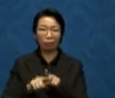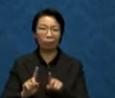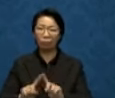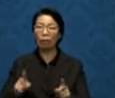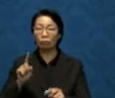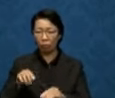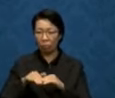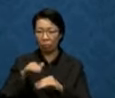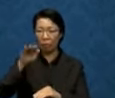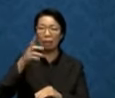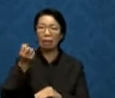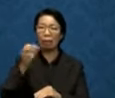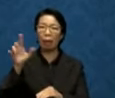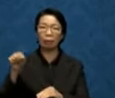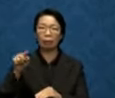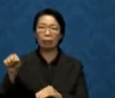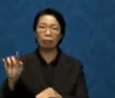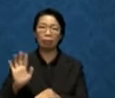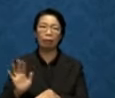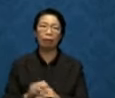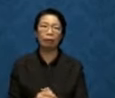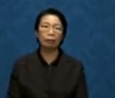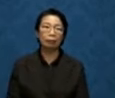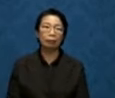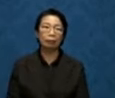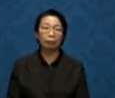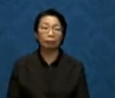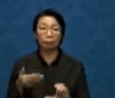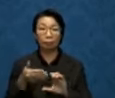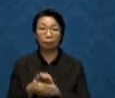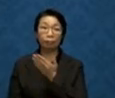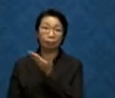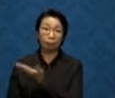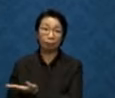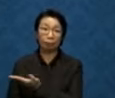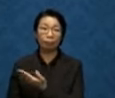นะครับเซตต่อไปนะครับซึ่ง